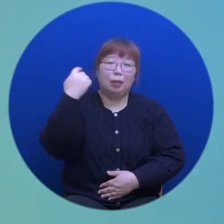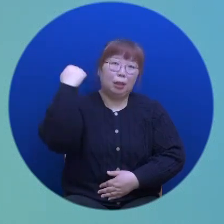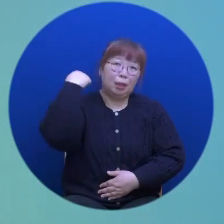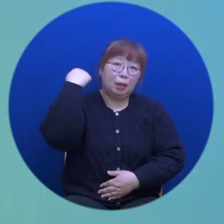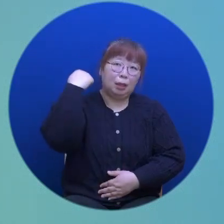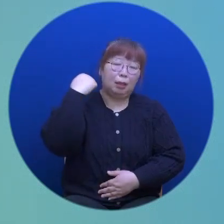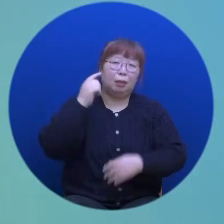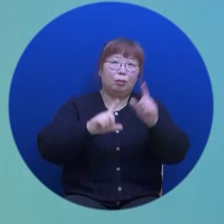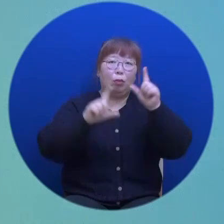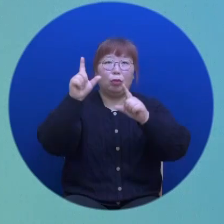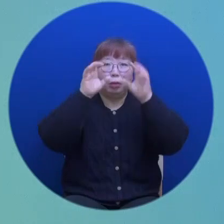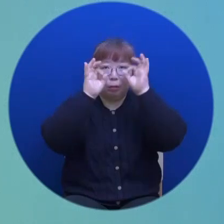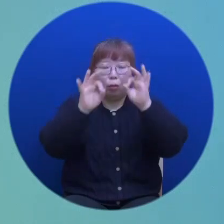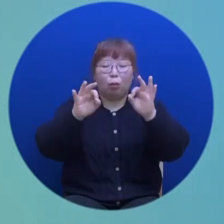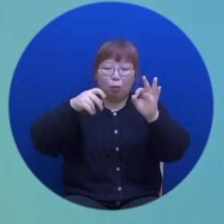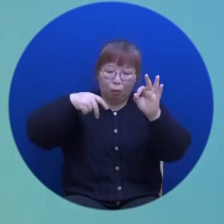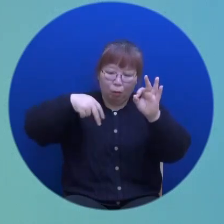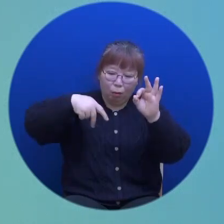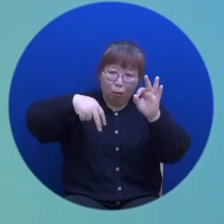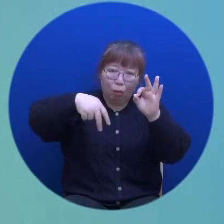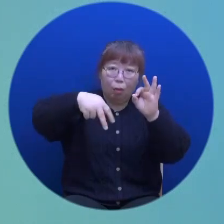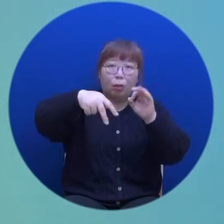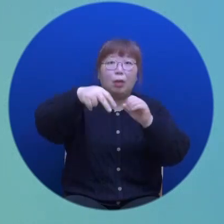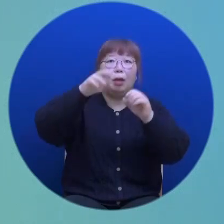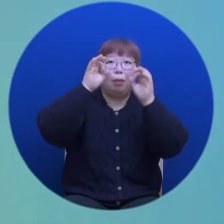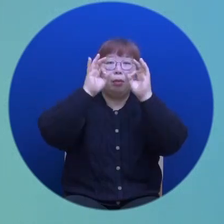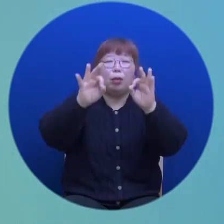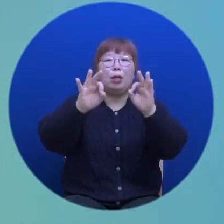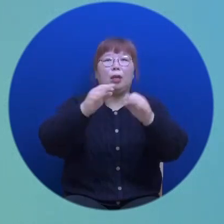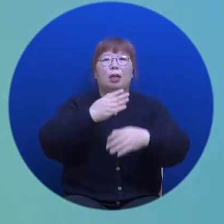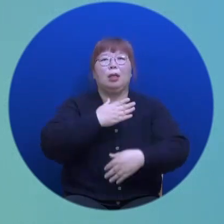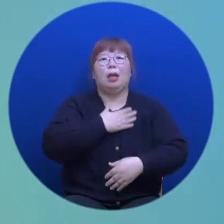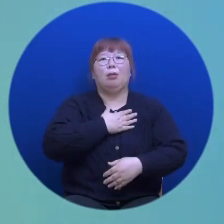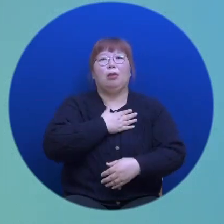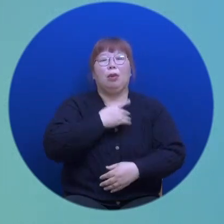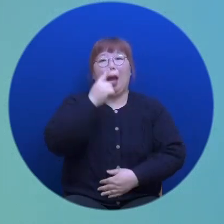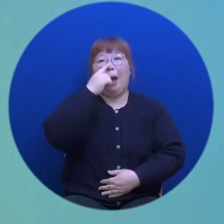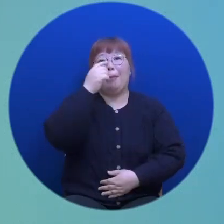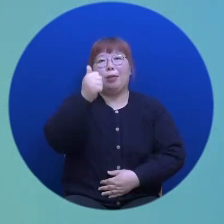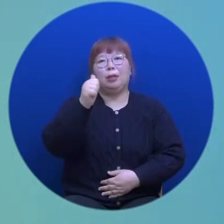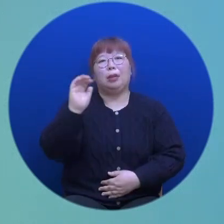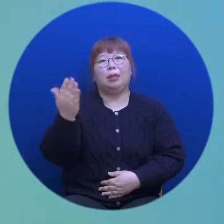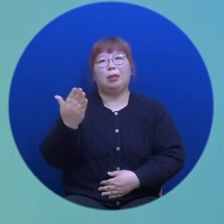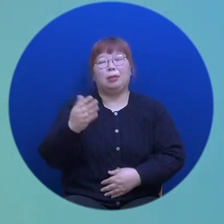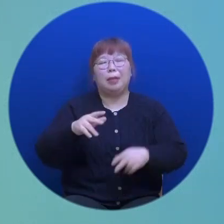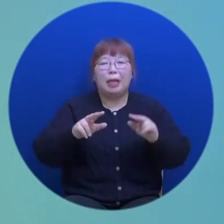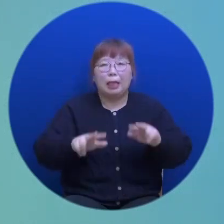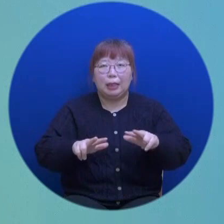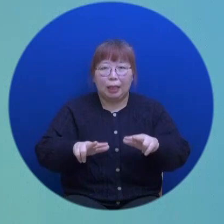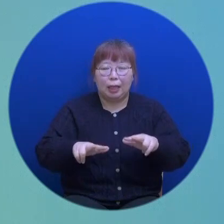보니 어느새 자신도 아버지가 되었습니다. 이제야